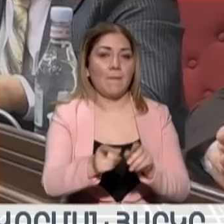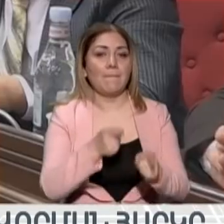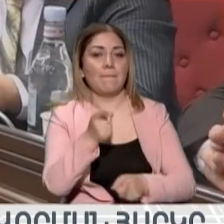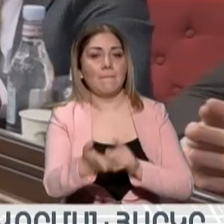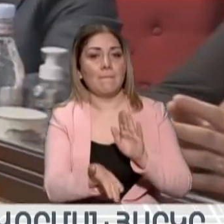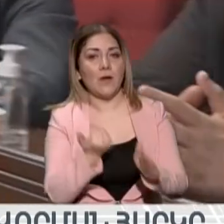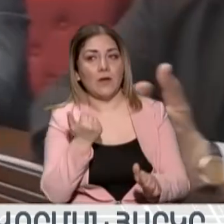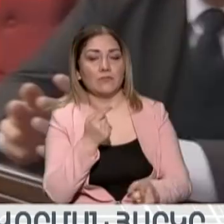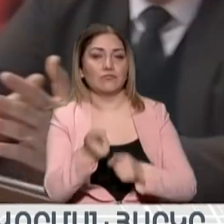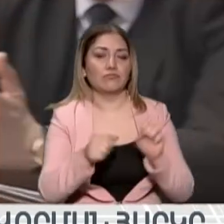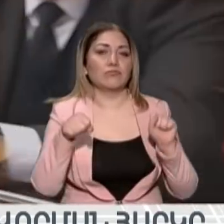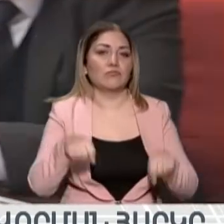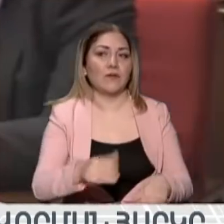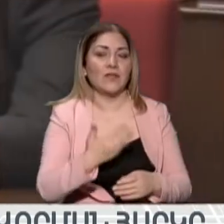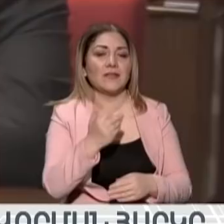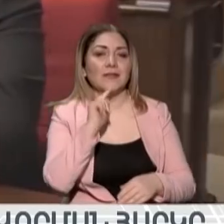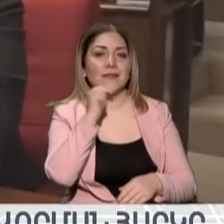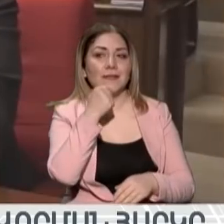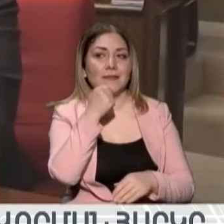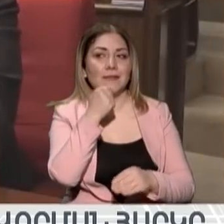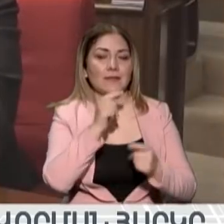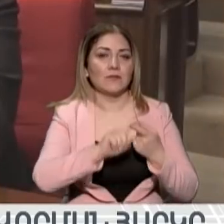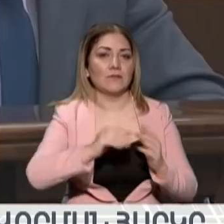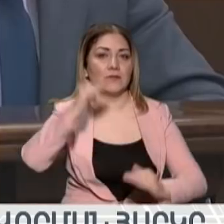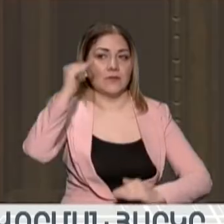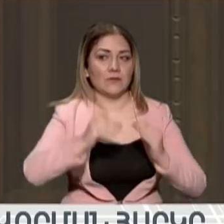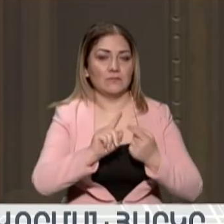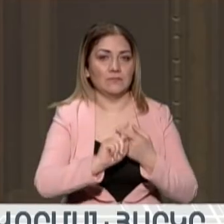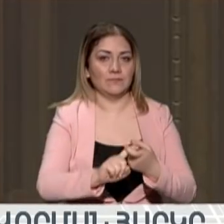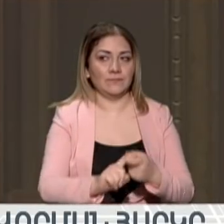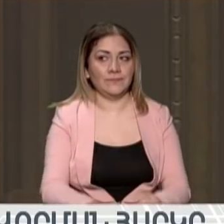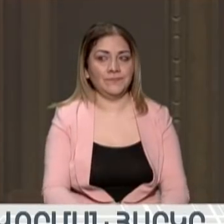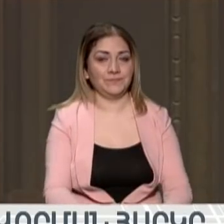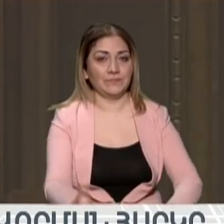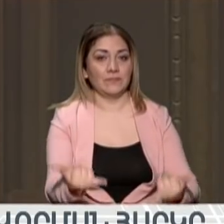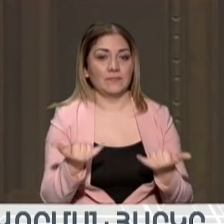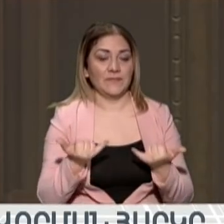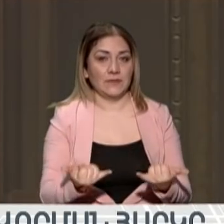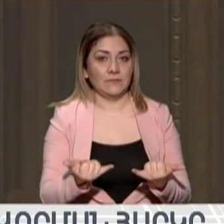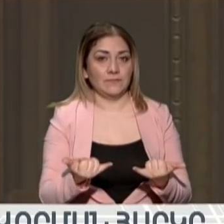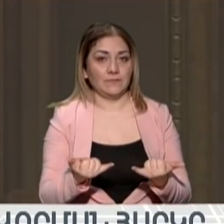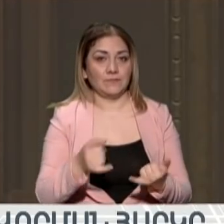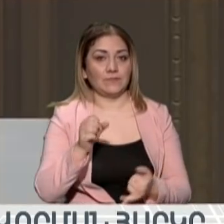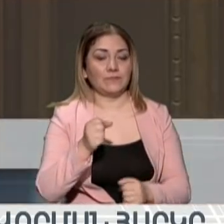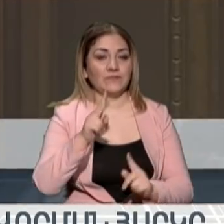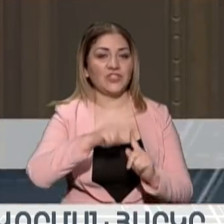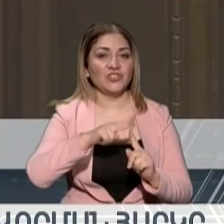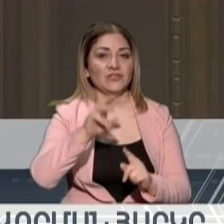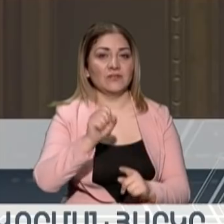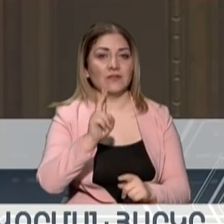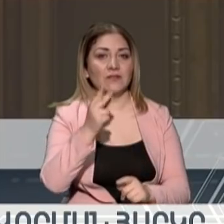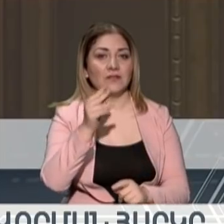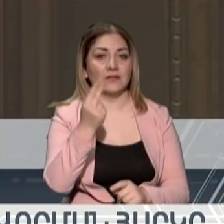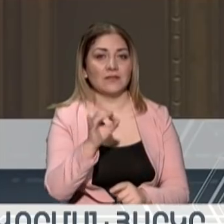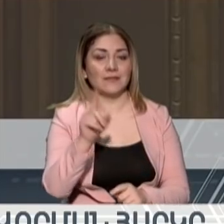փոփոխել դրույքաչափը կախված ներքին տնտեսական ցուցանիշներից։ Այս պահին ակցիզային հարկի դրույքաչափը